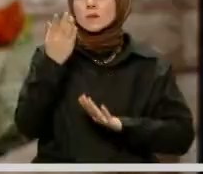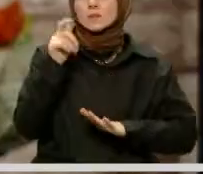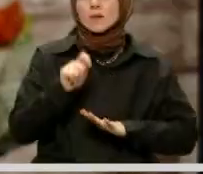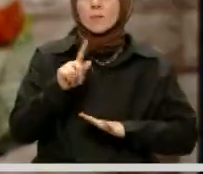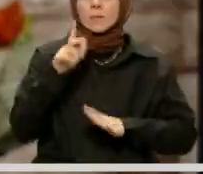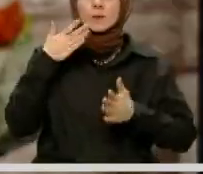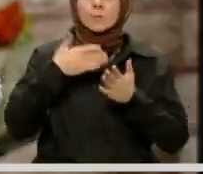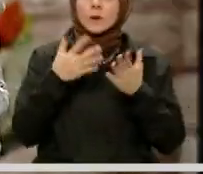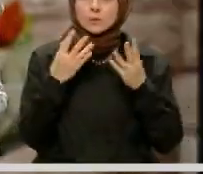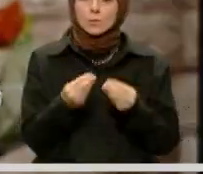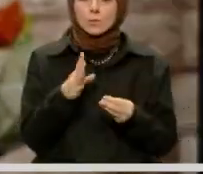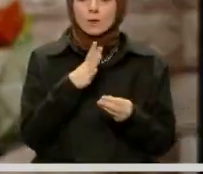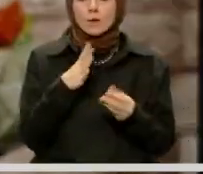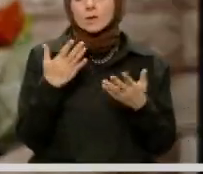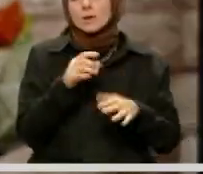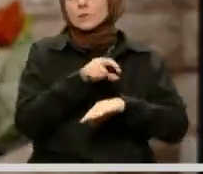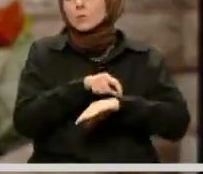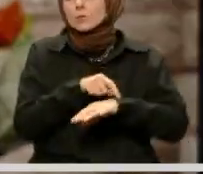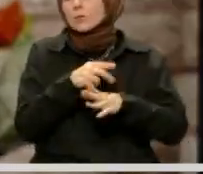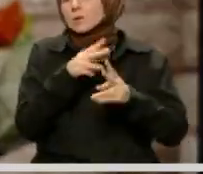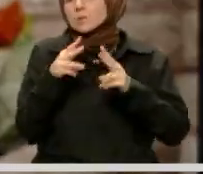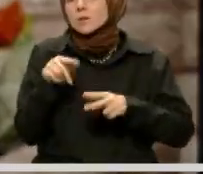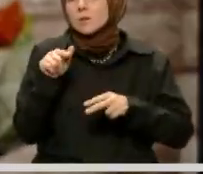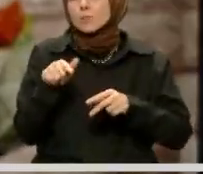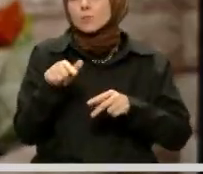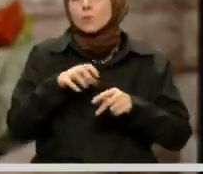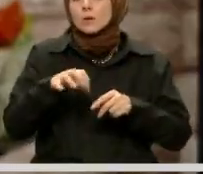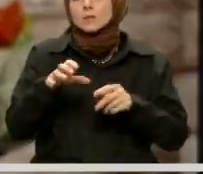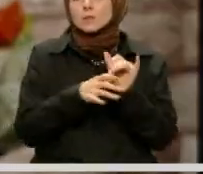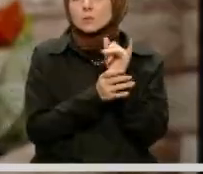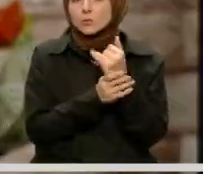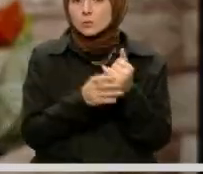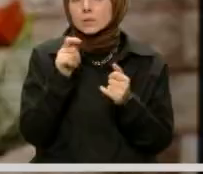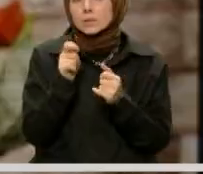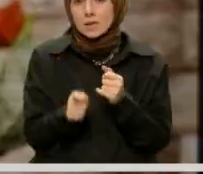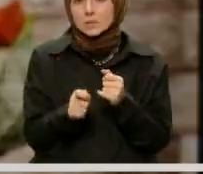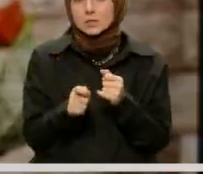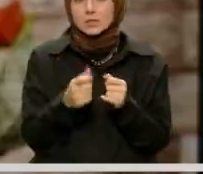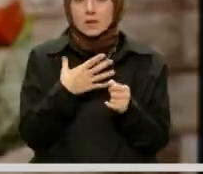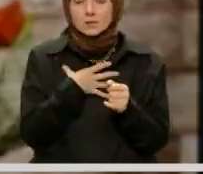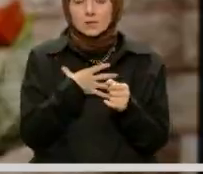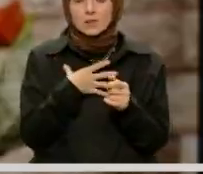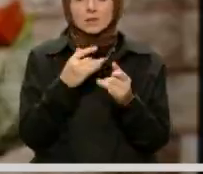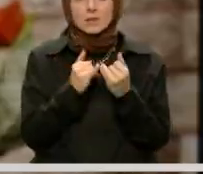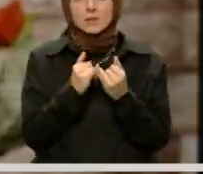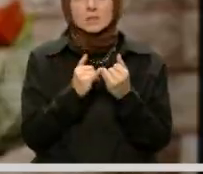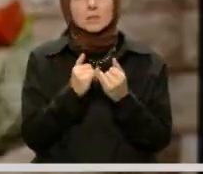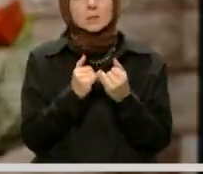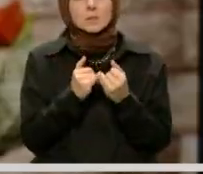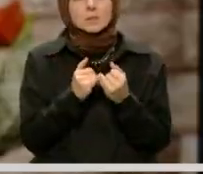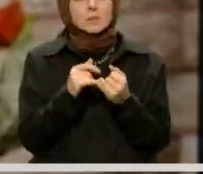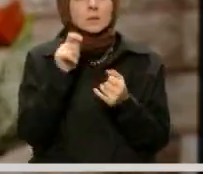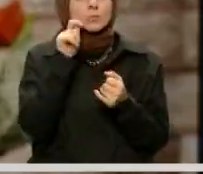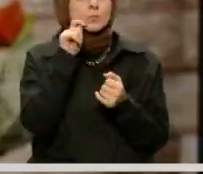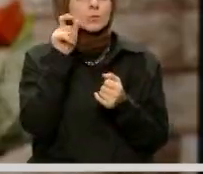bir ibadettir. Yani doktorlar da zaten ya bu alanın uzmanı gerçekten dindar kardeşlerimiz,